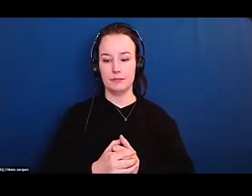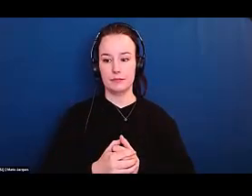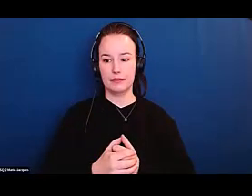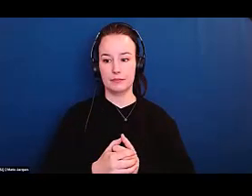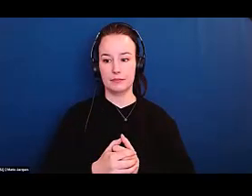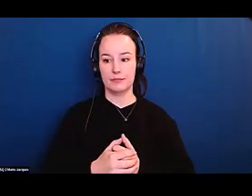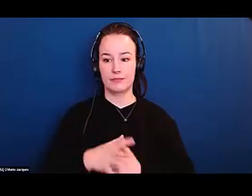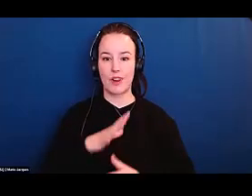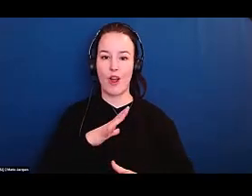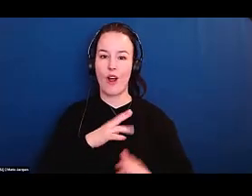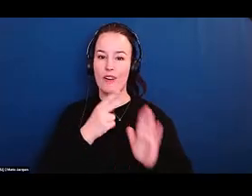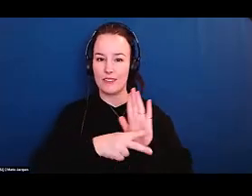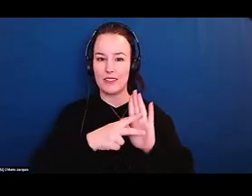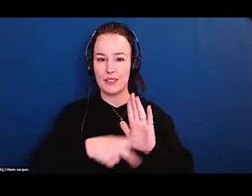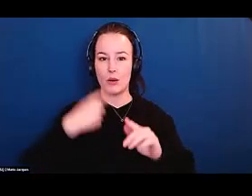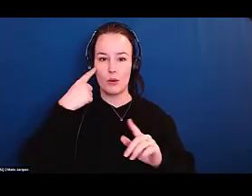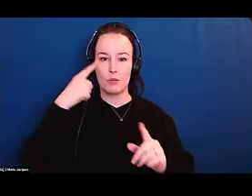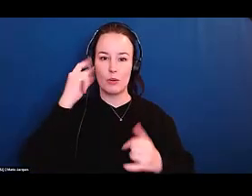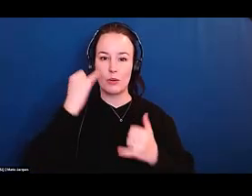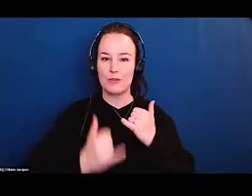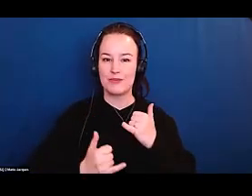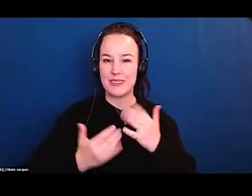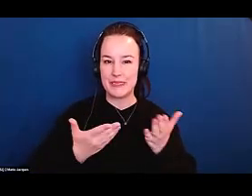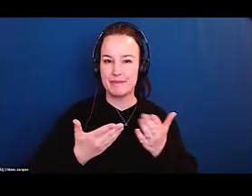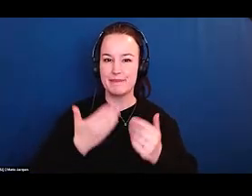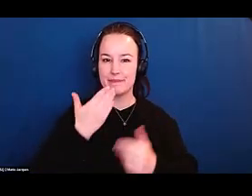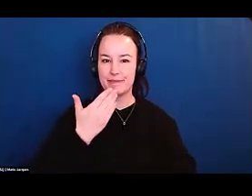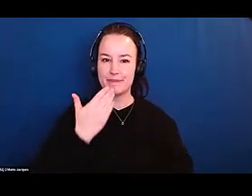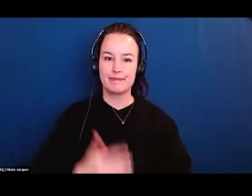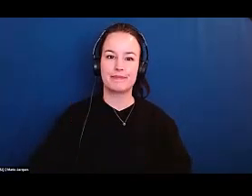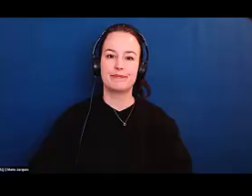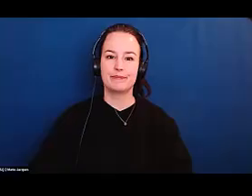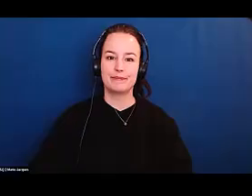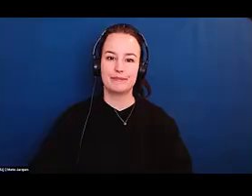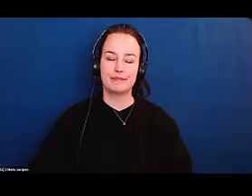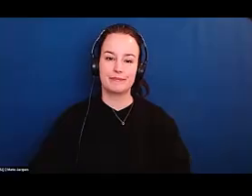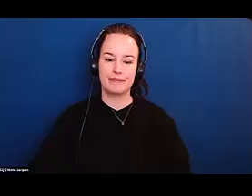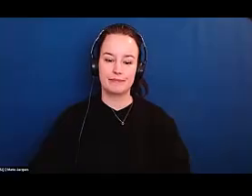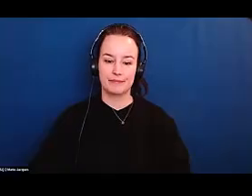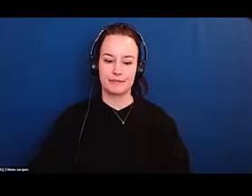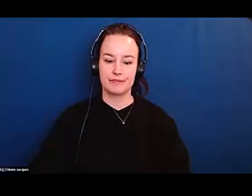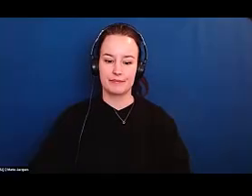va finir avec une vidéo. Merci à nouveau.